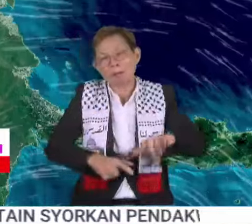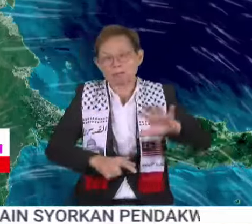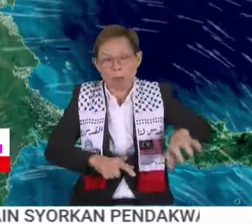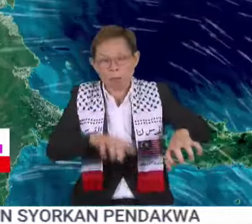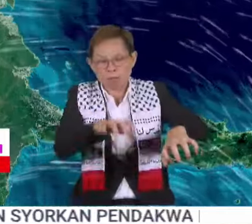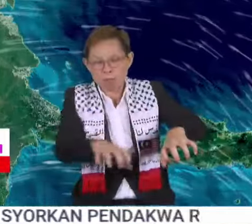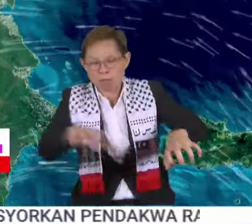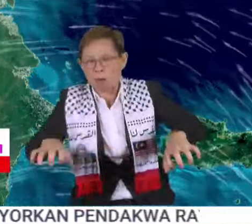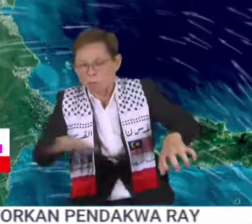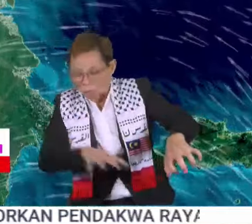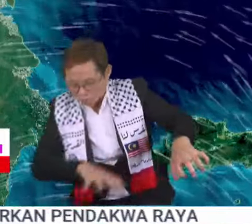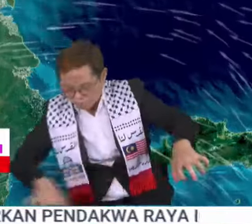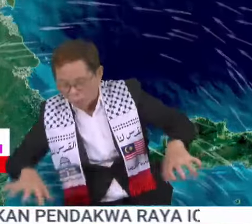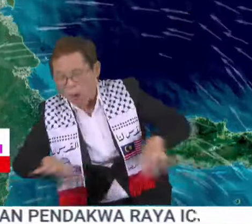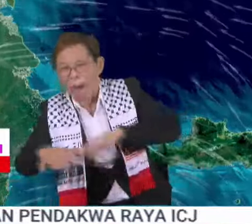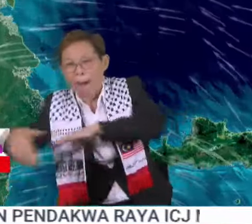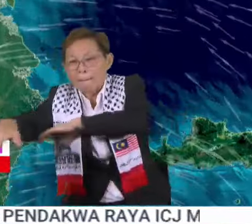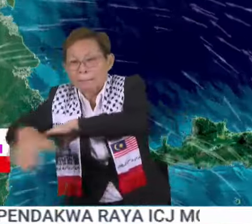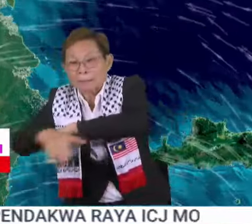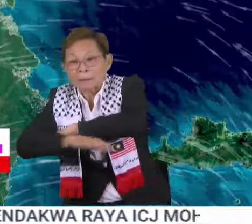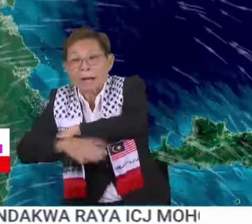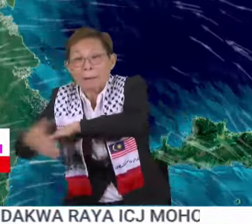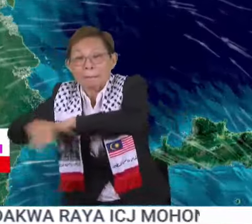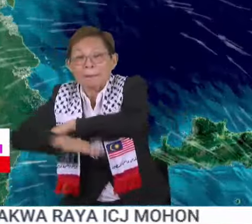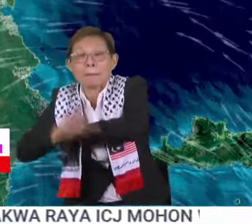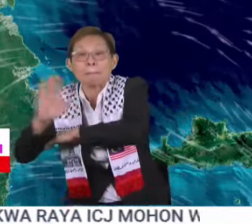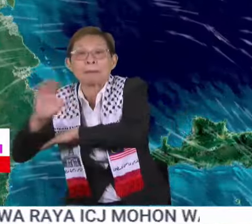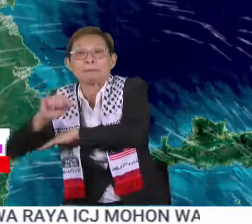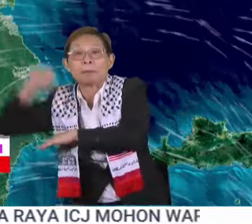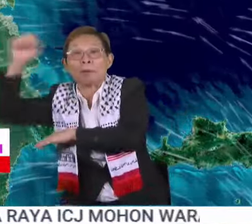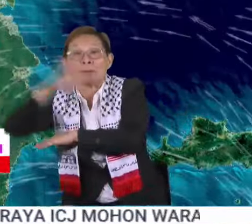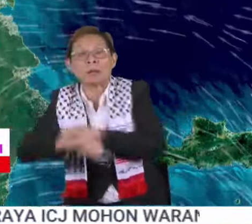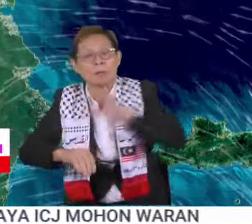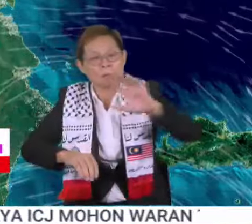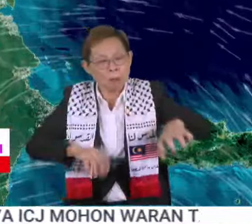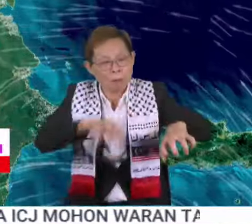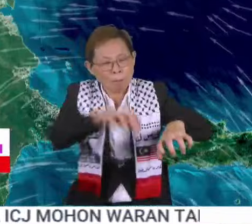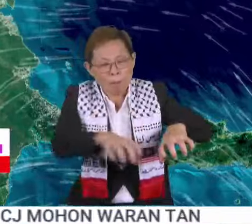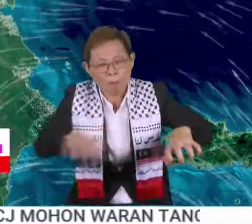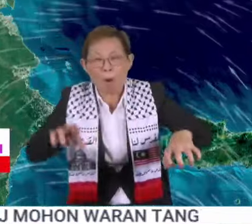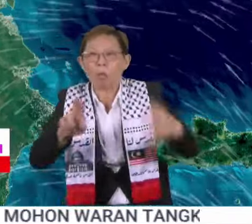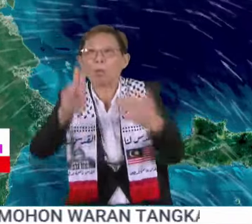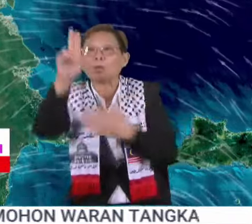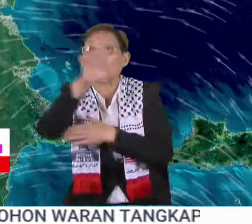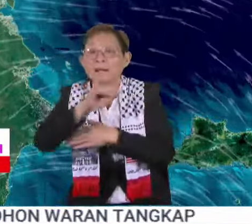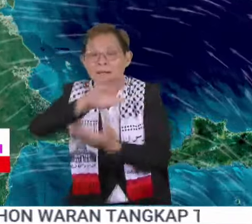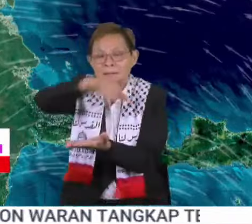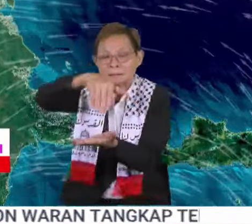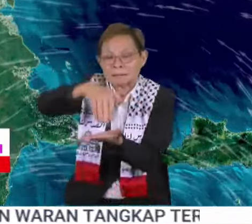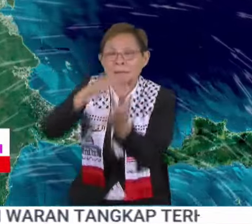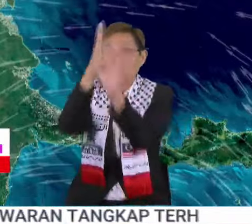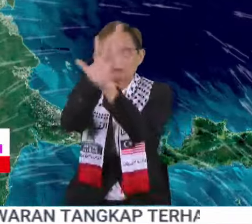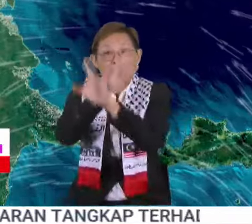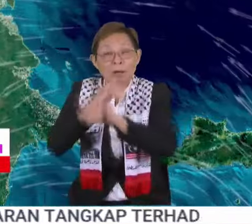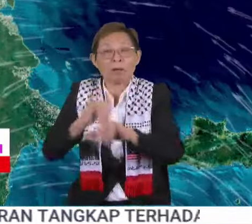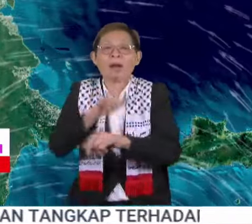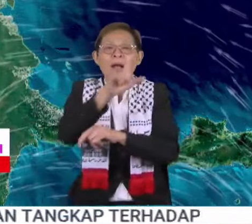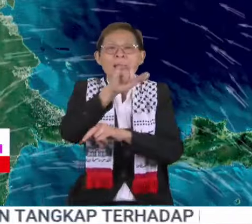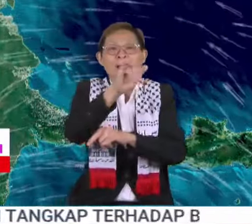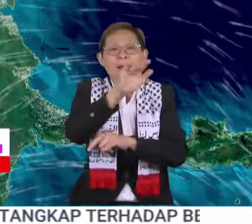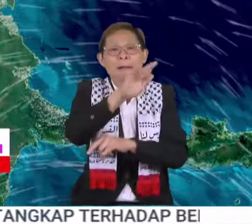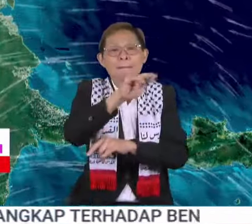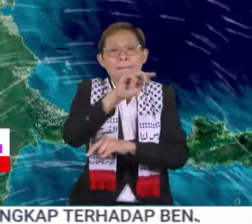beberapa kawasan di sekitar pantai barat negeri Sabah dan juga di beberapa bahagian di sekitar utara dan juga tengah Sarawak seperti di